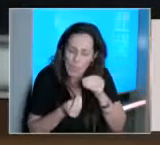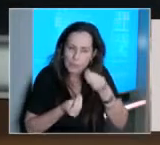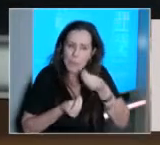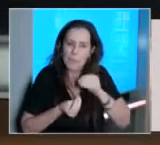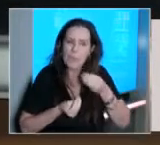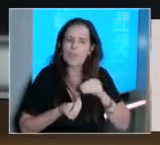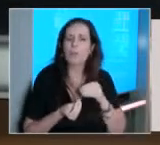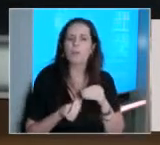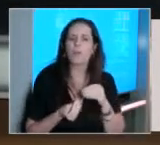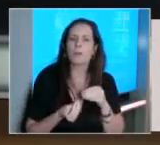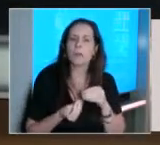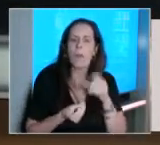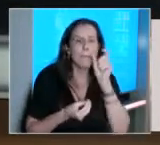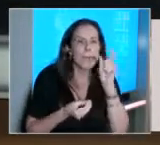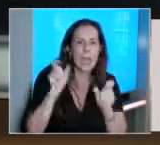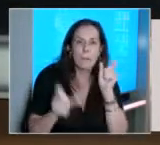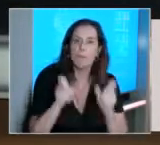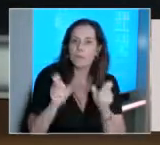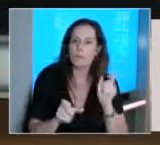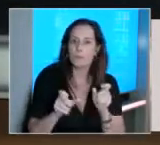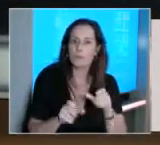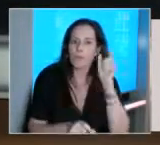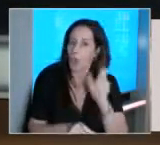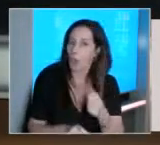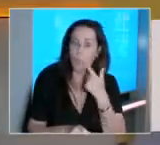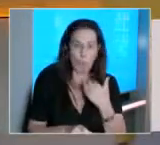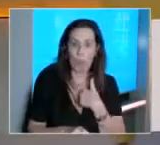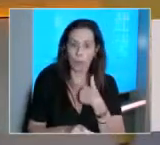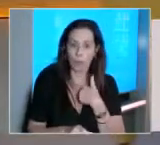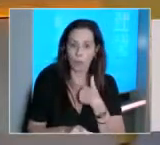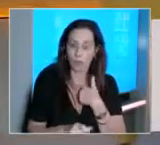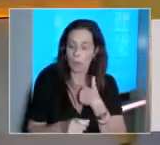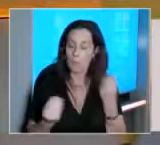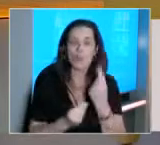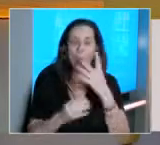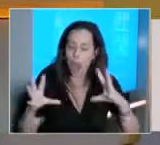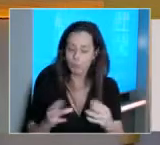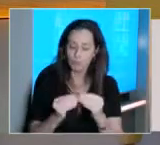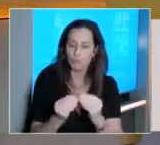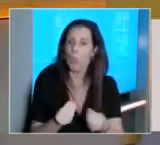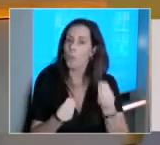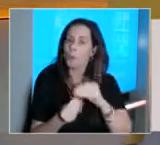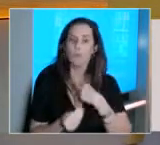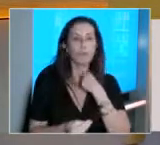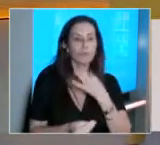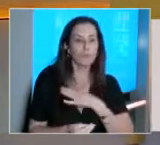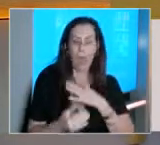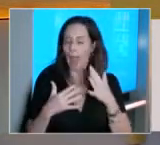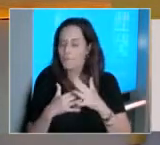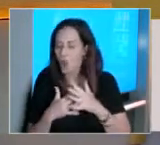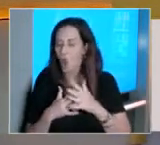כל המילים שהאנשים האלה אמרו לנו לכדי יצירה אחת. מוסיפים קריינות משלנו,